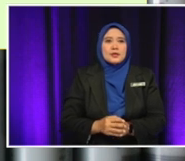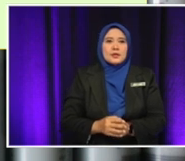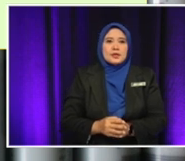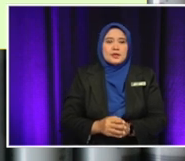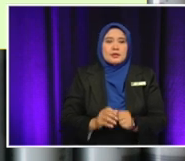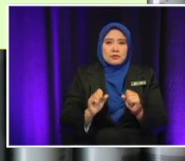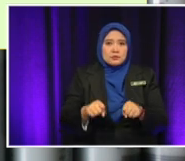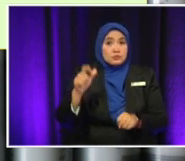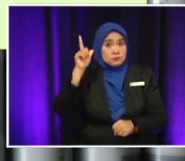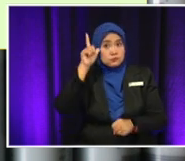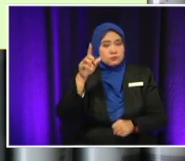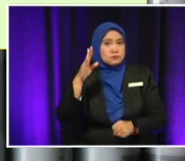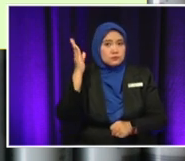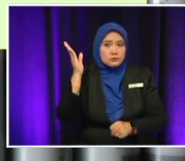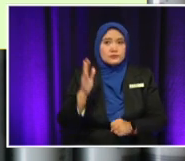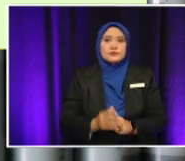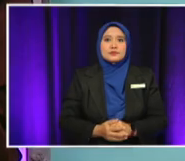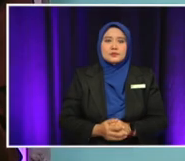campuran hitam dan putih